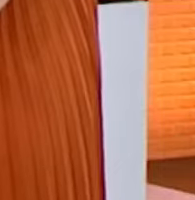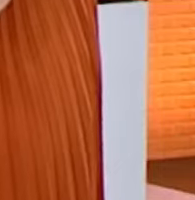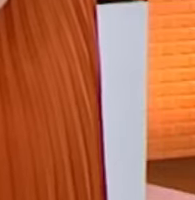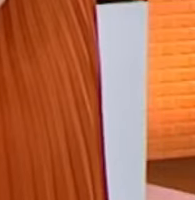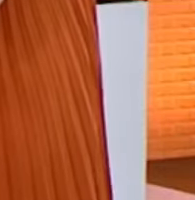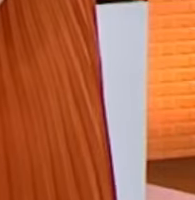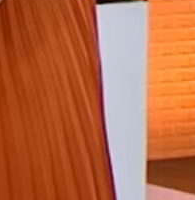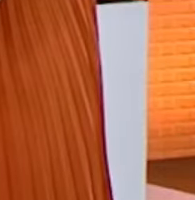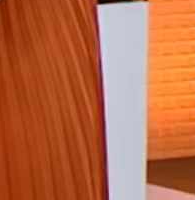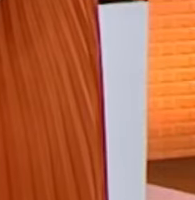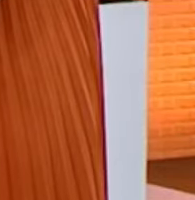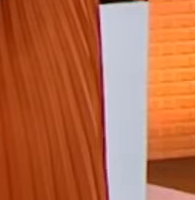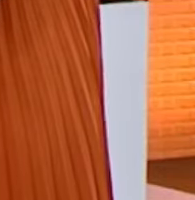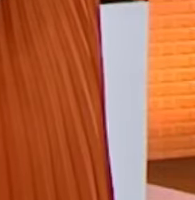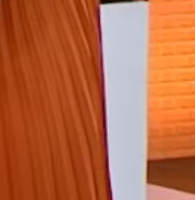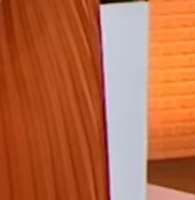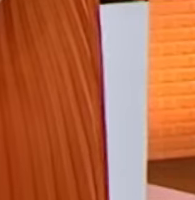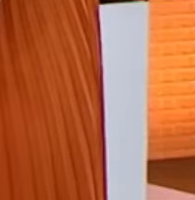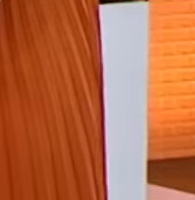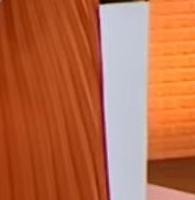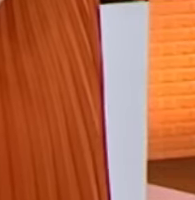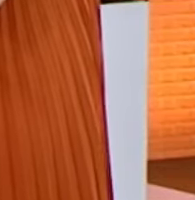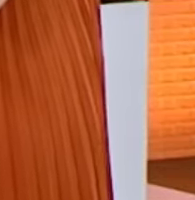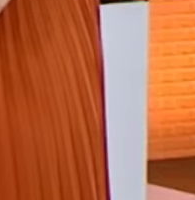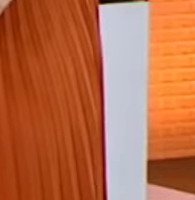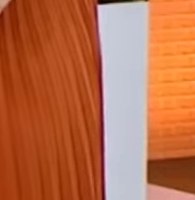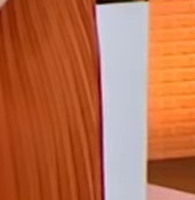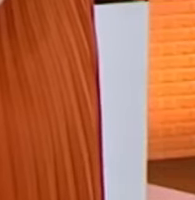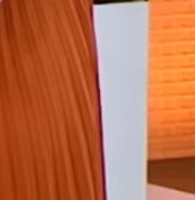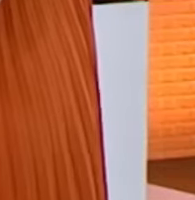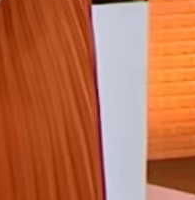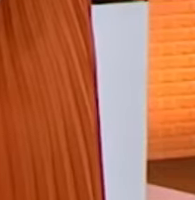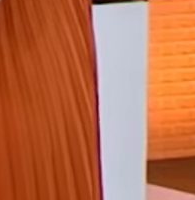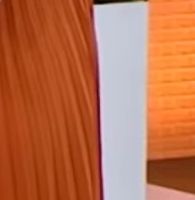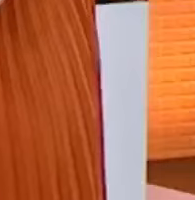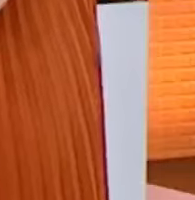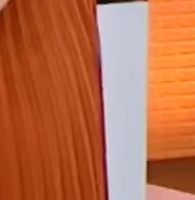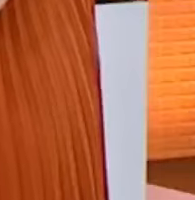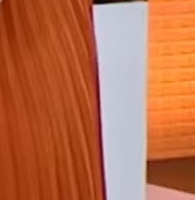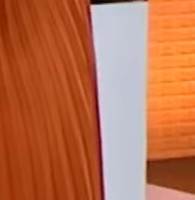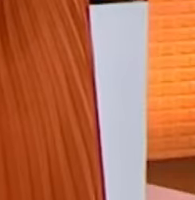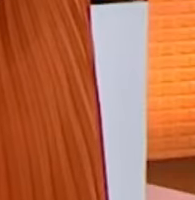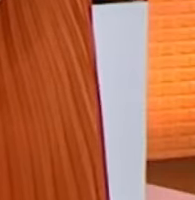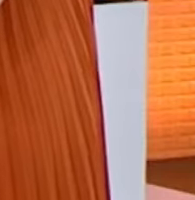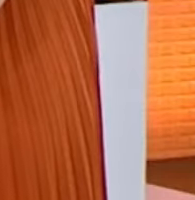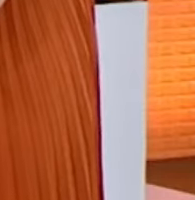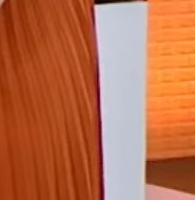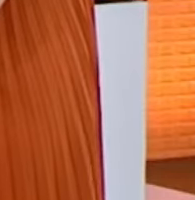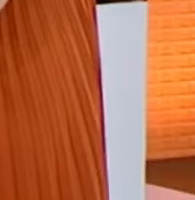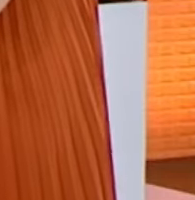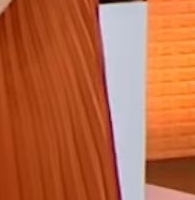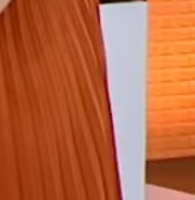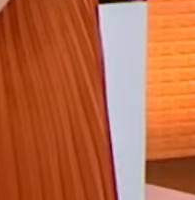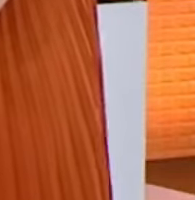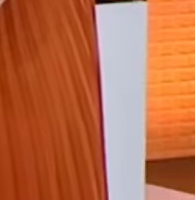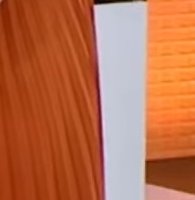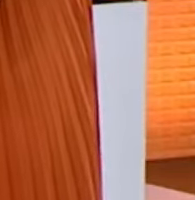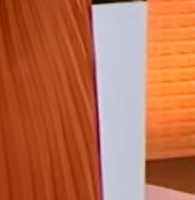Mga Kapuso, para una ka sa mga balita, mag-subscribe sa GMA Integrated News sa YouTube. Sa mga Kapuso abroad, subaybayan niyo